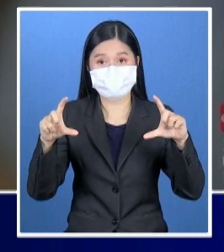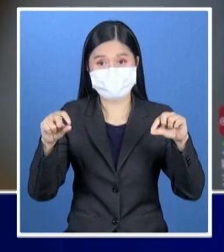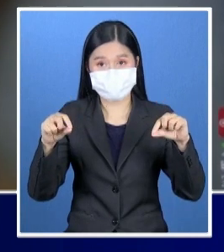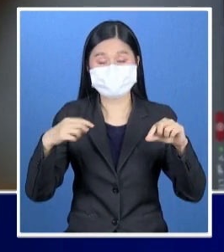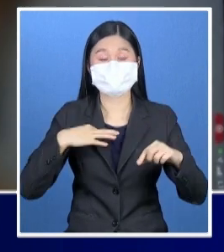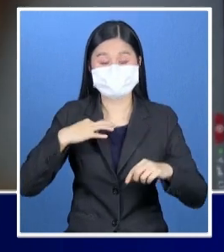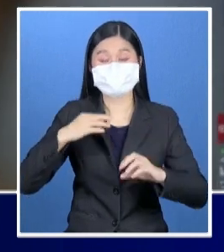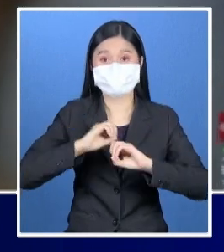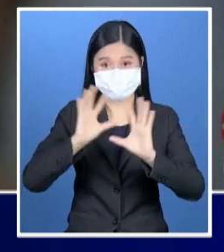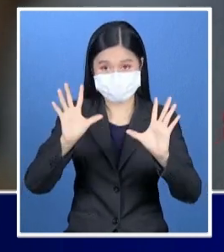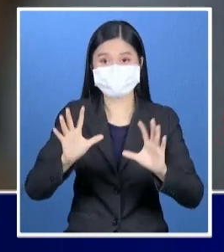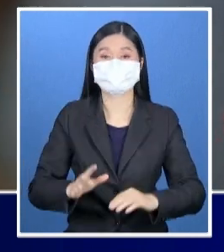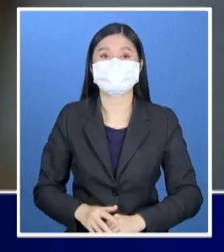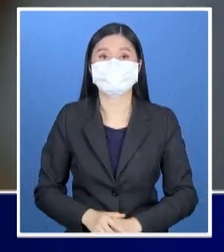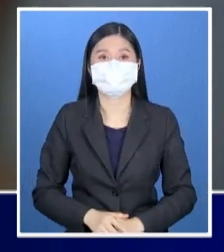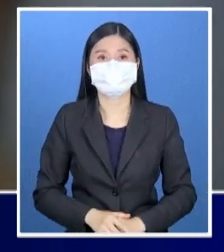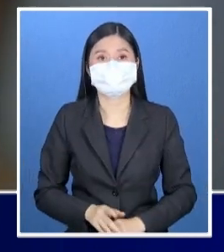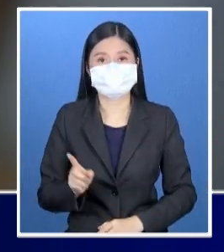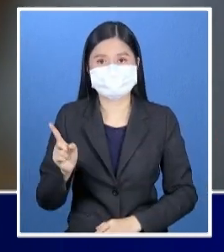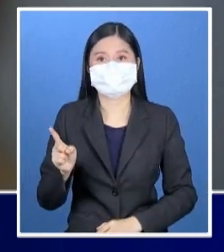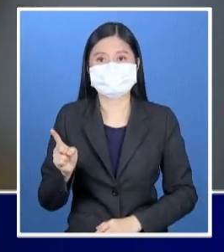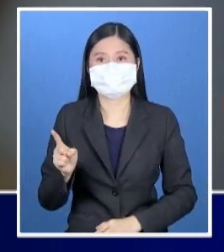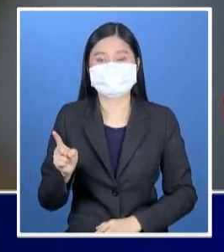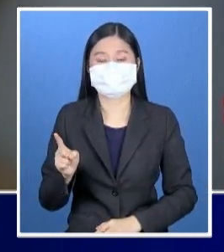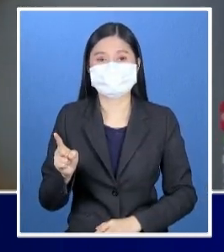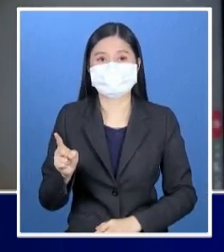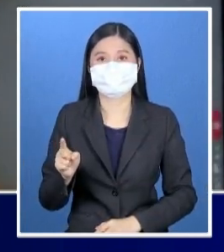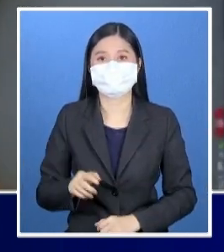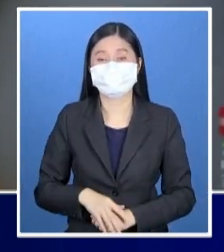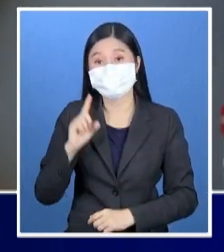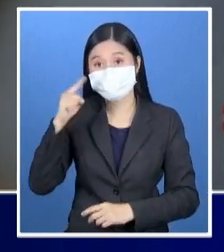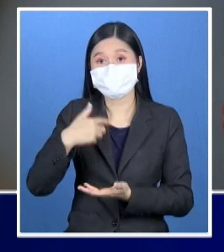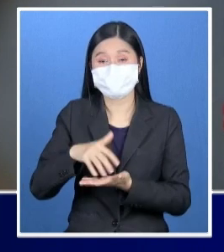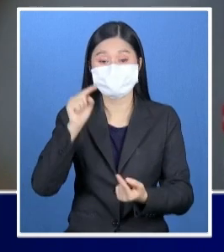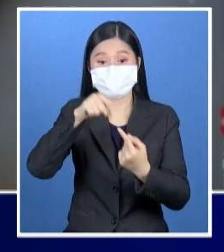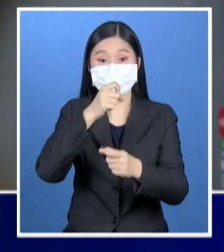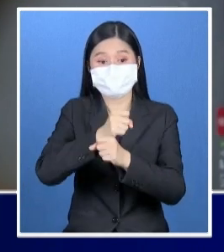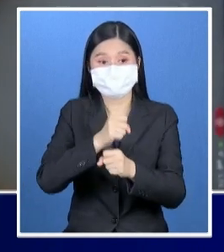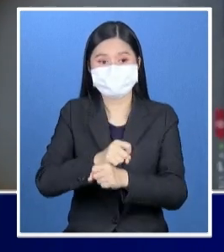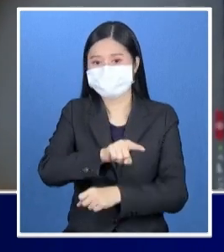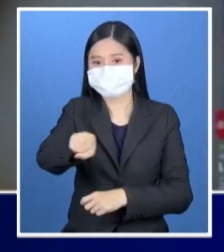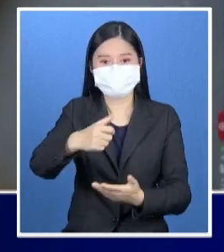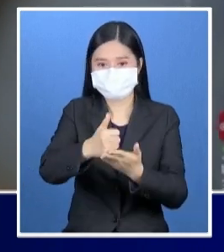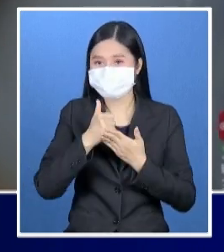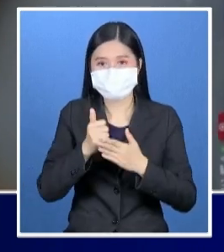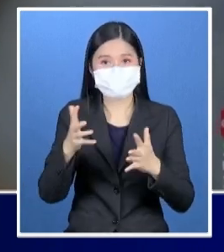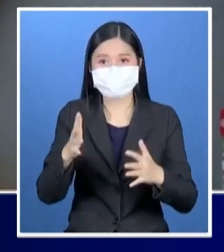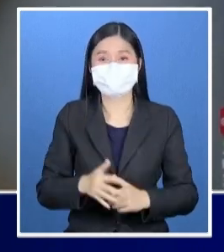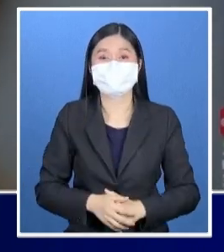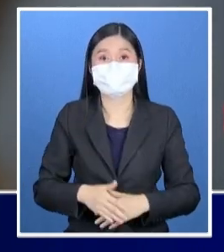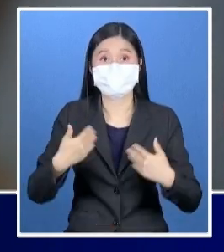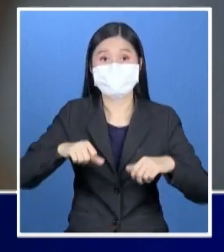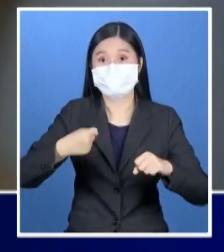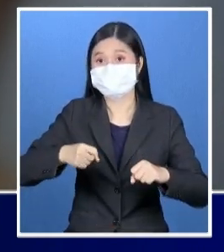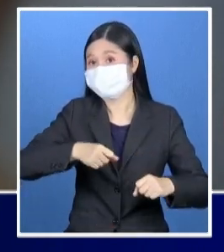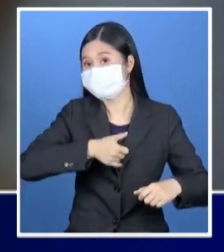ป้ายของเสื้อวินก็ชัดนะนี่ฮะในจุดนั้นเองเธอบอกพอไปถึงที่ทำงานแล้วกลับไม่มีใครช่วยเธอฮะแล้ววินคนนั้น